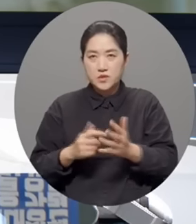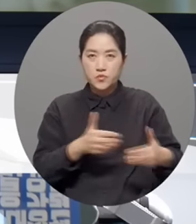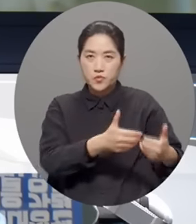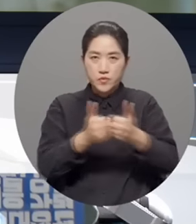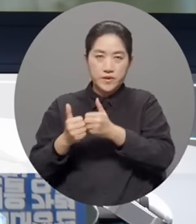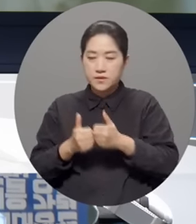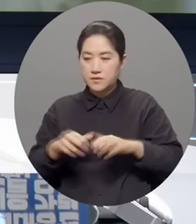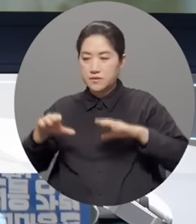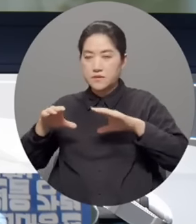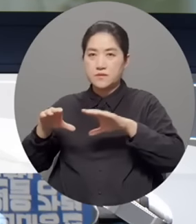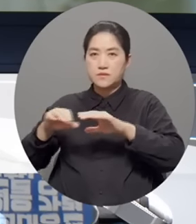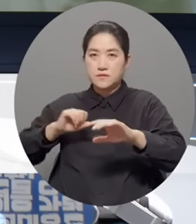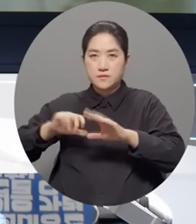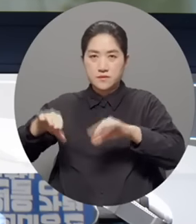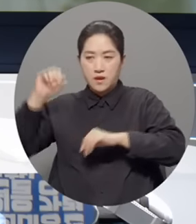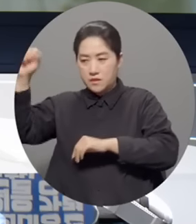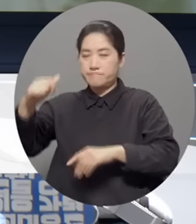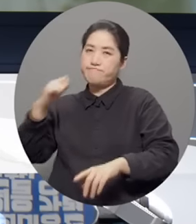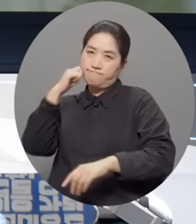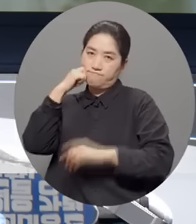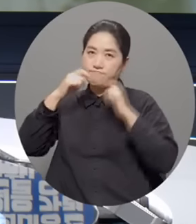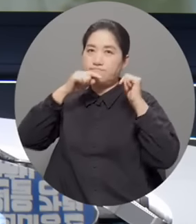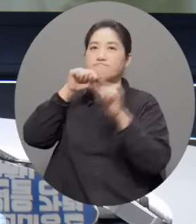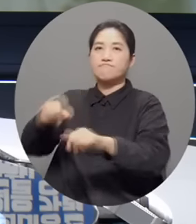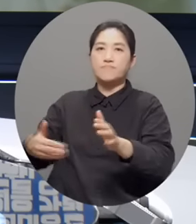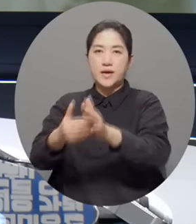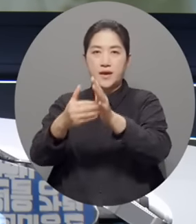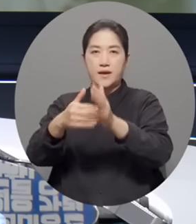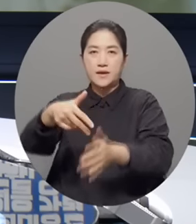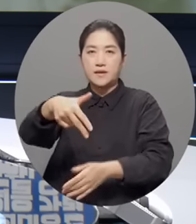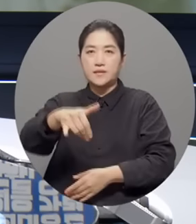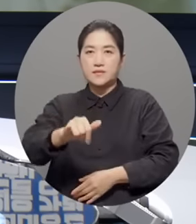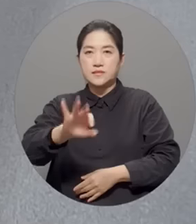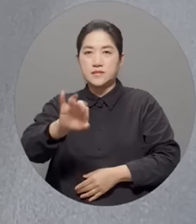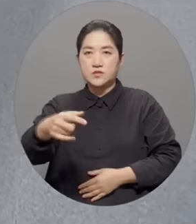집단행동 금지 명령을 내렸습니다. 이어서 지윤수 기자입니다.